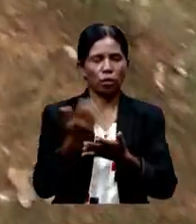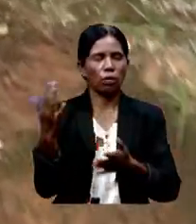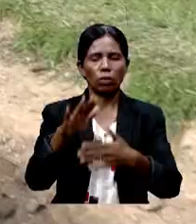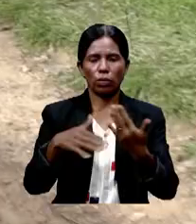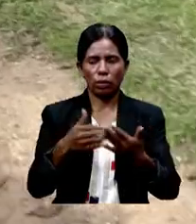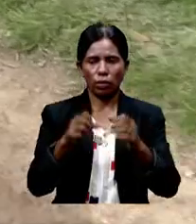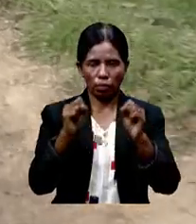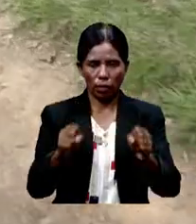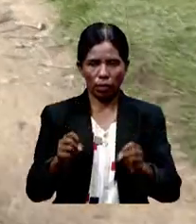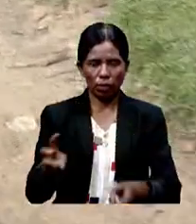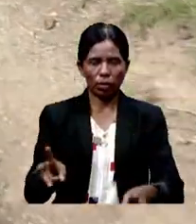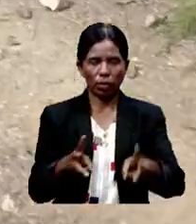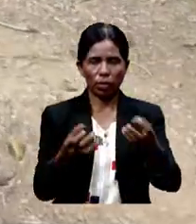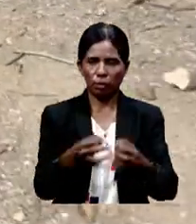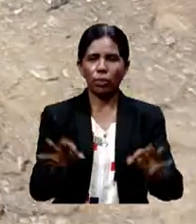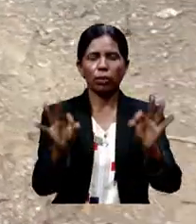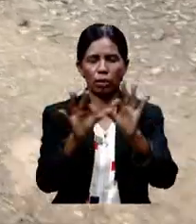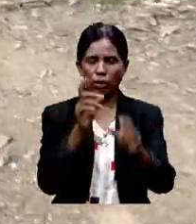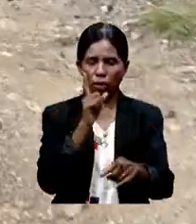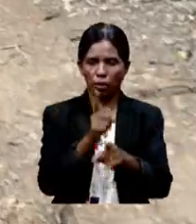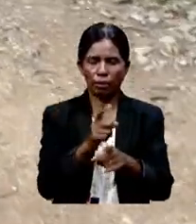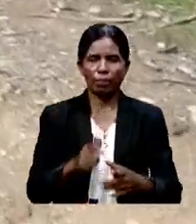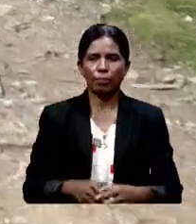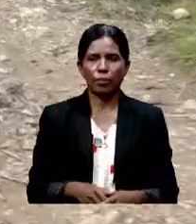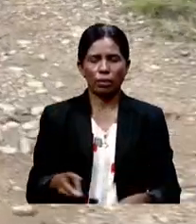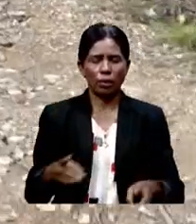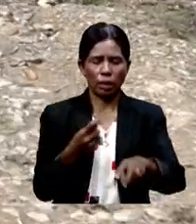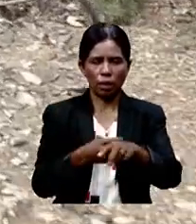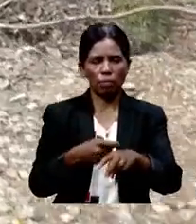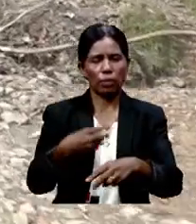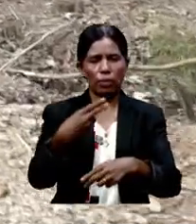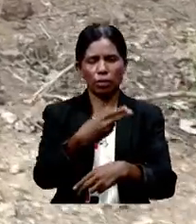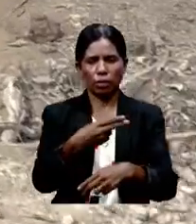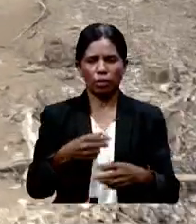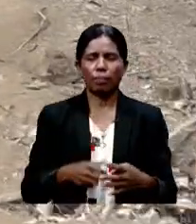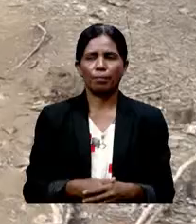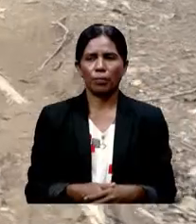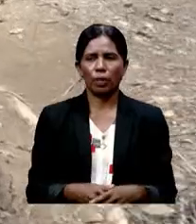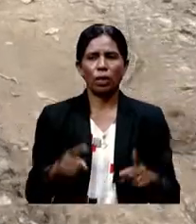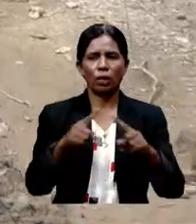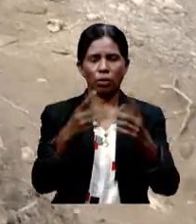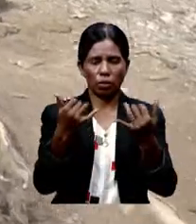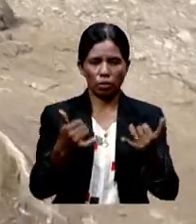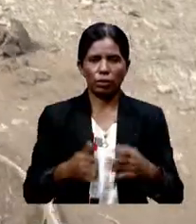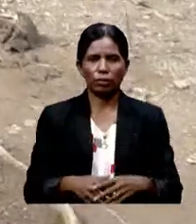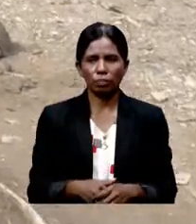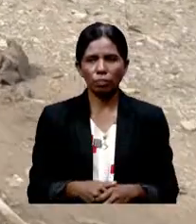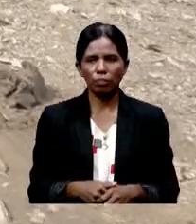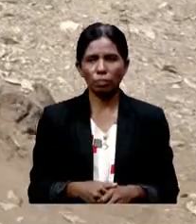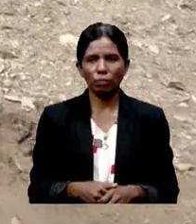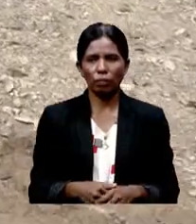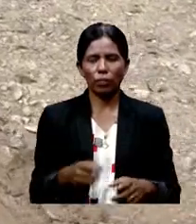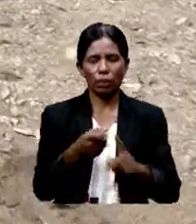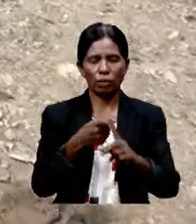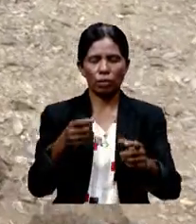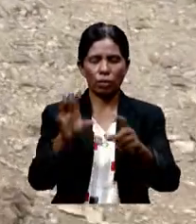mau importantin babu istrane desde tempu indonesia la to di tagora ne hansa kuza turi dari